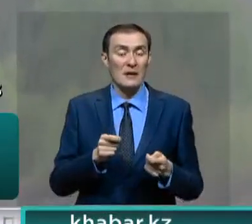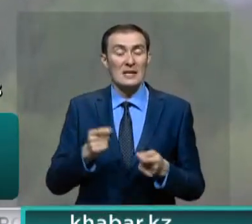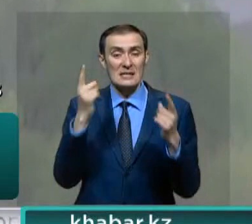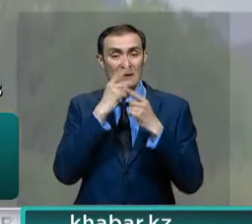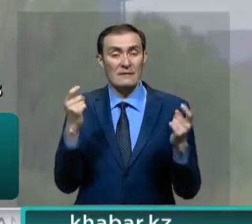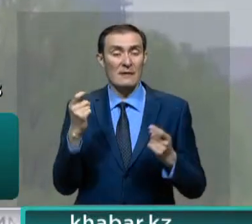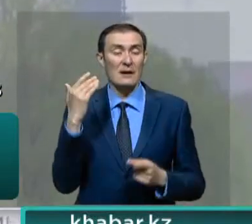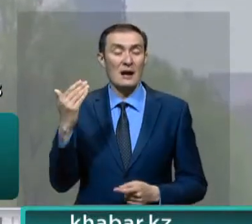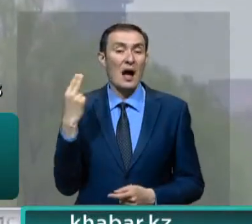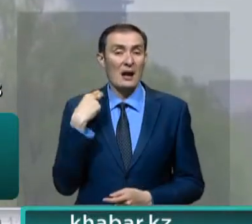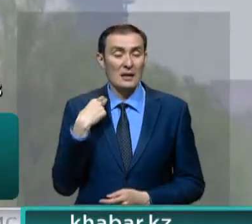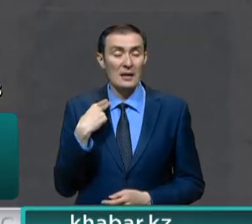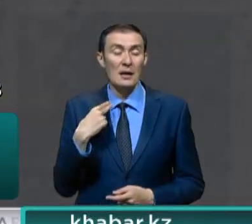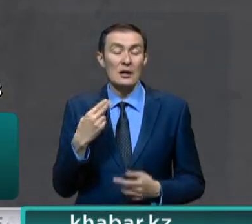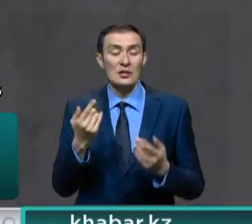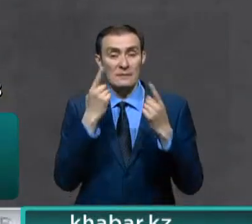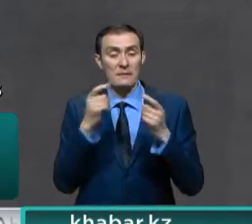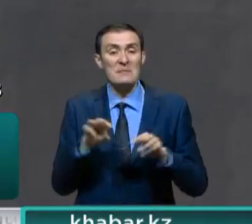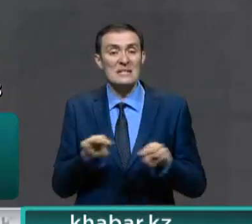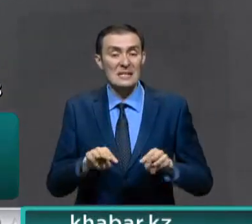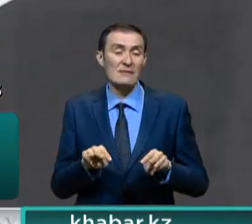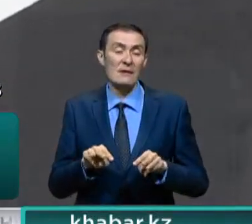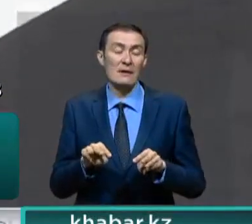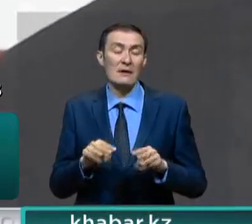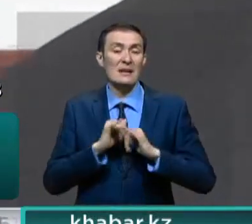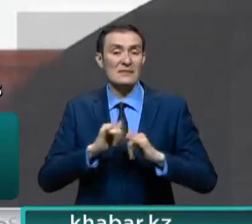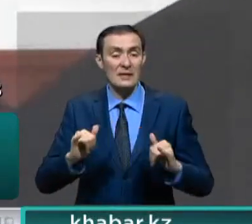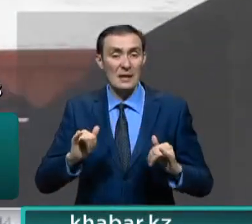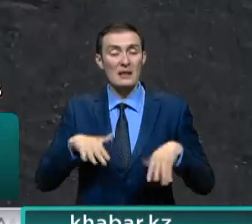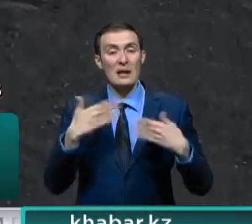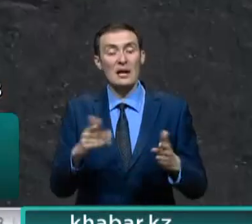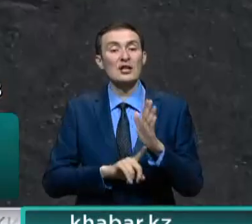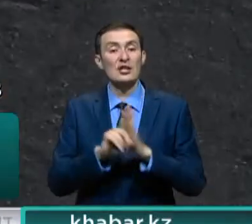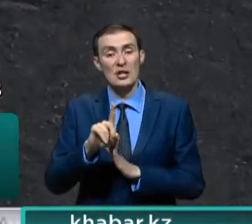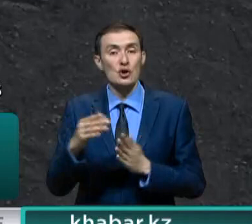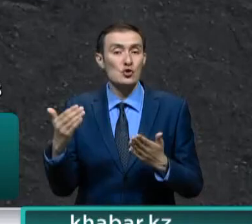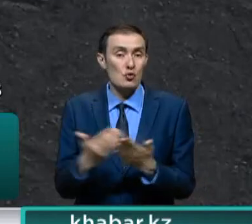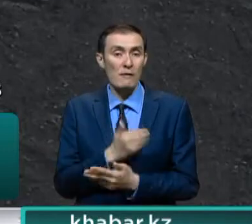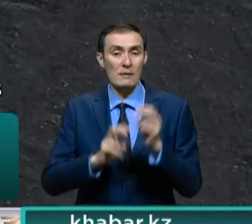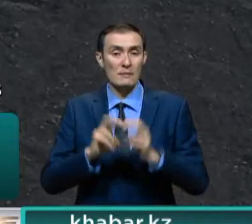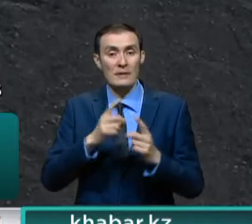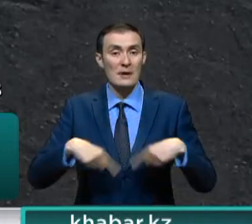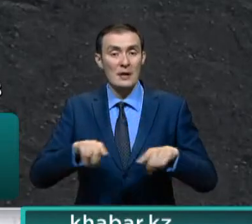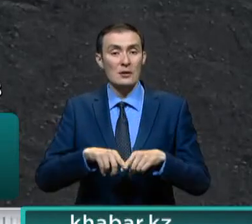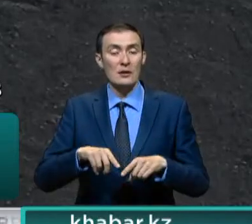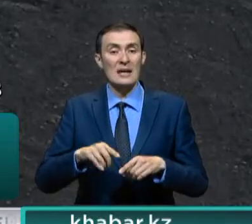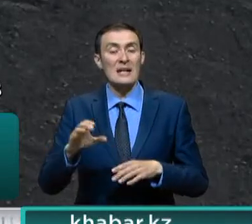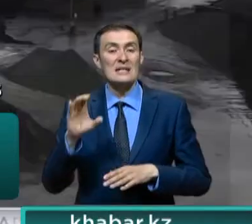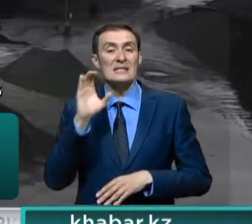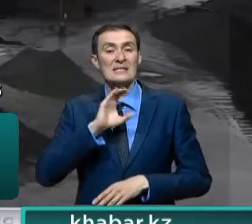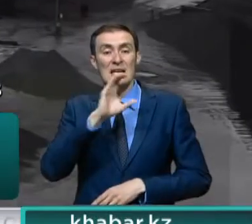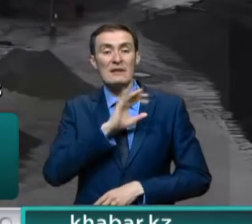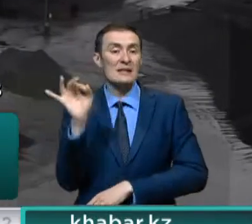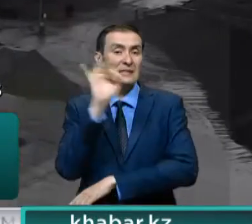газета Daily Telegraph. По ее данным, в Министерстве регионального развития предложили начать разработку нового месторождения на